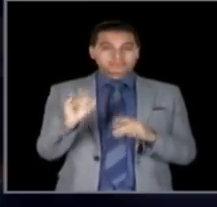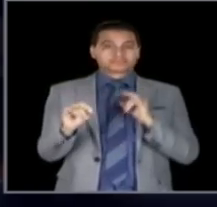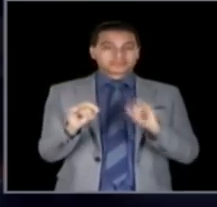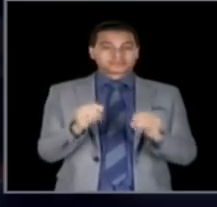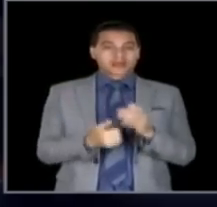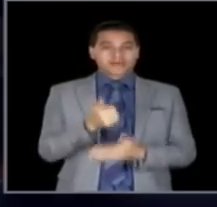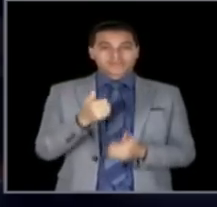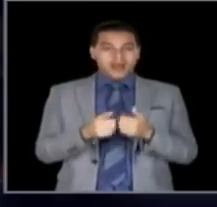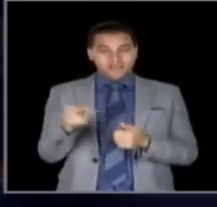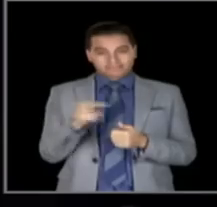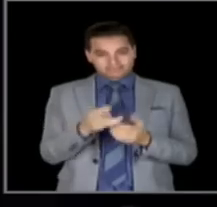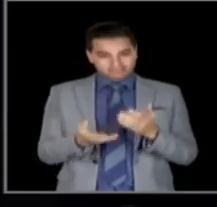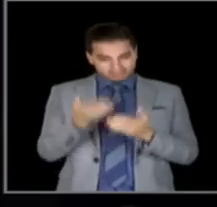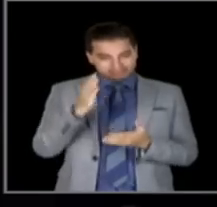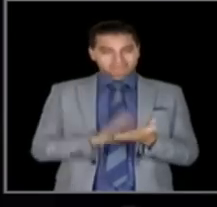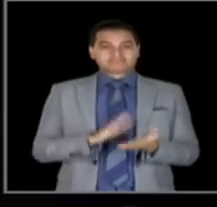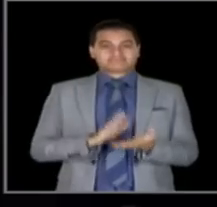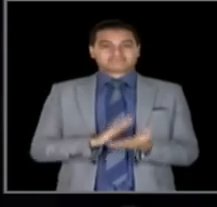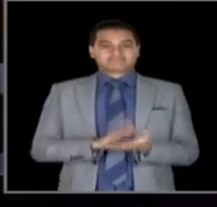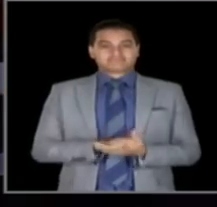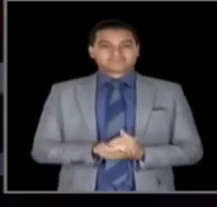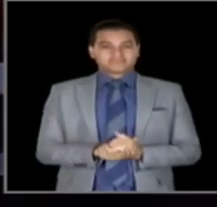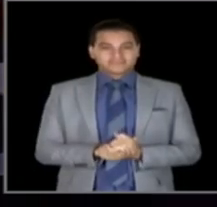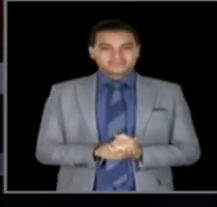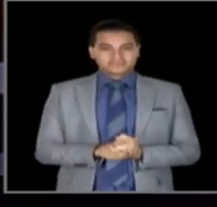الماتش اللي فات. الحمد لله. تحييهم هما الاثنين.